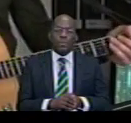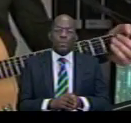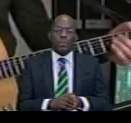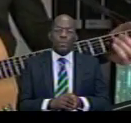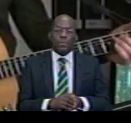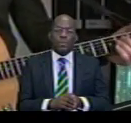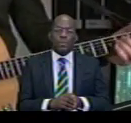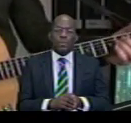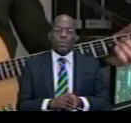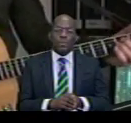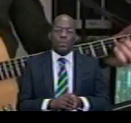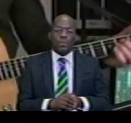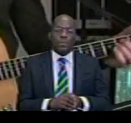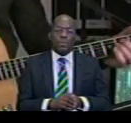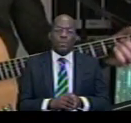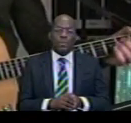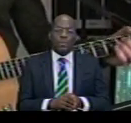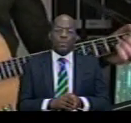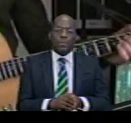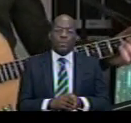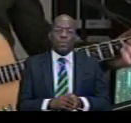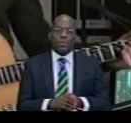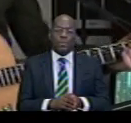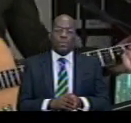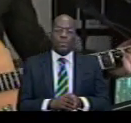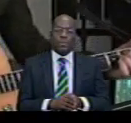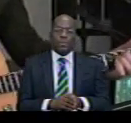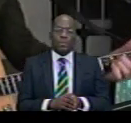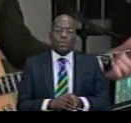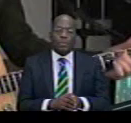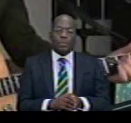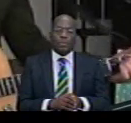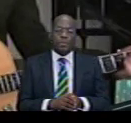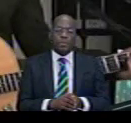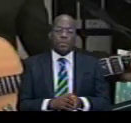d'agir au nom de Jésus. 1, 2, 3, 4.